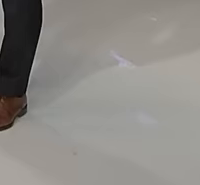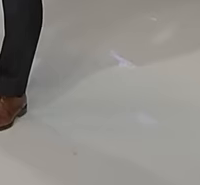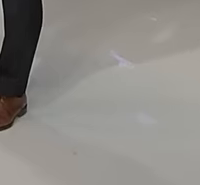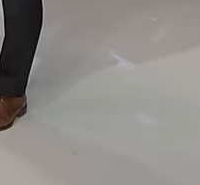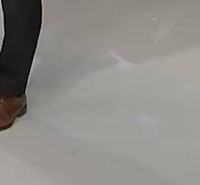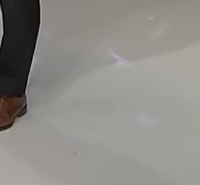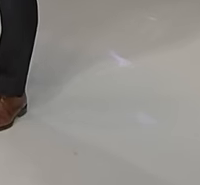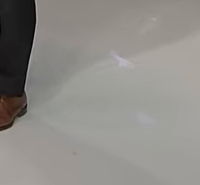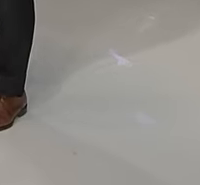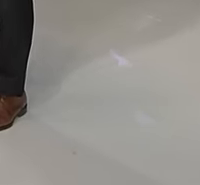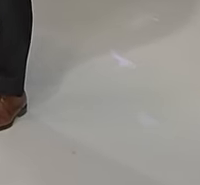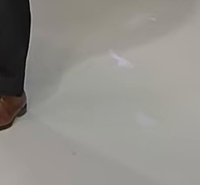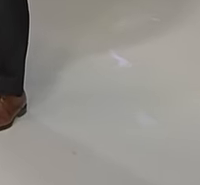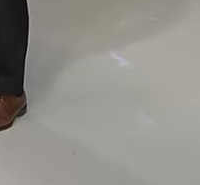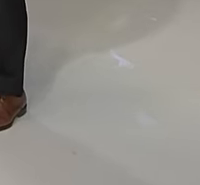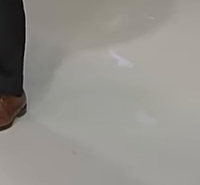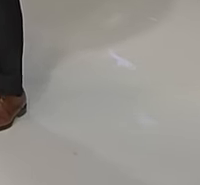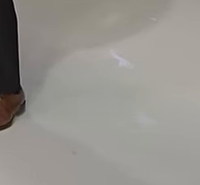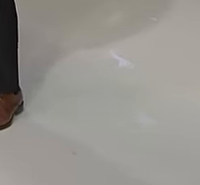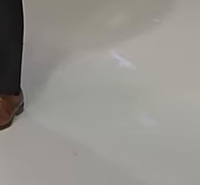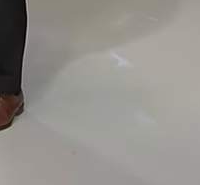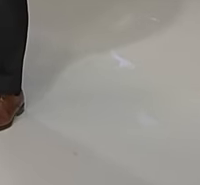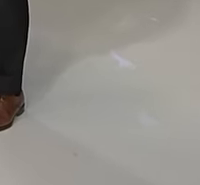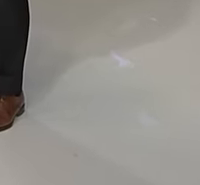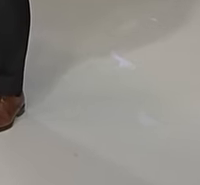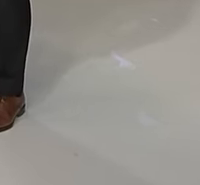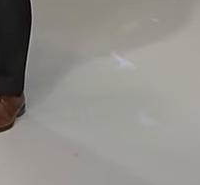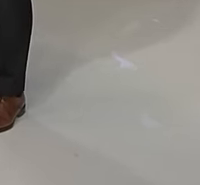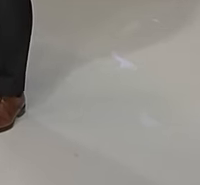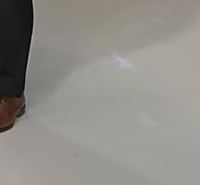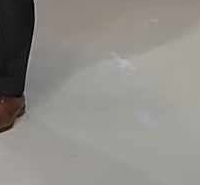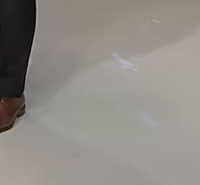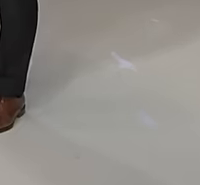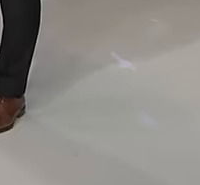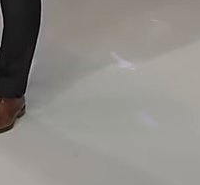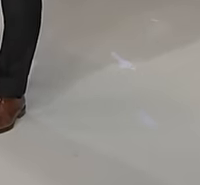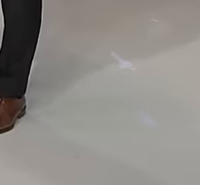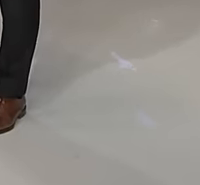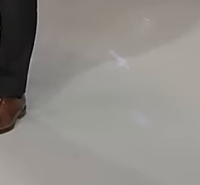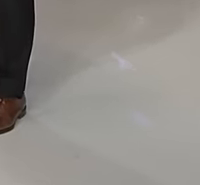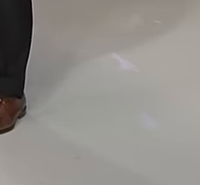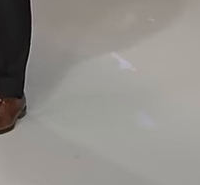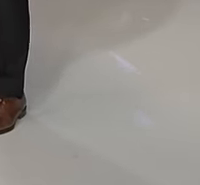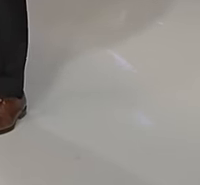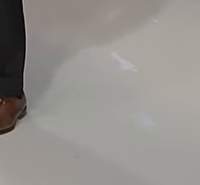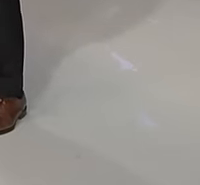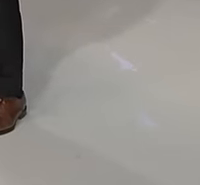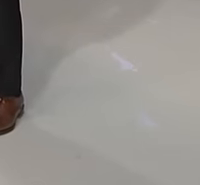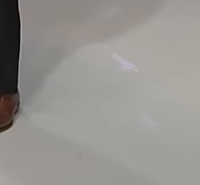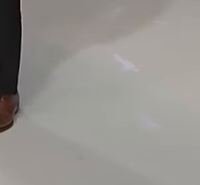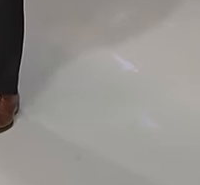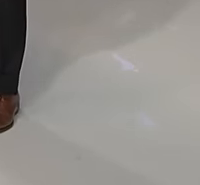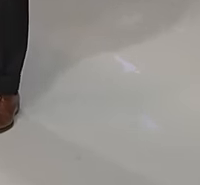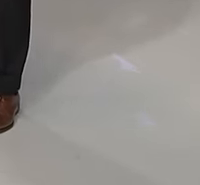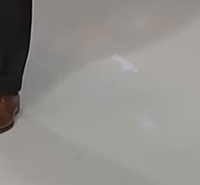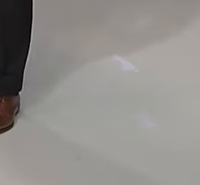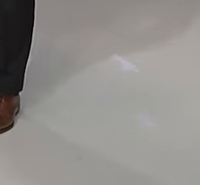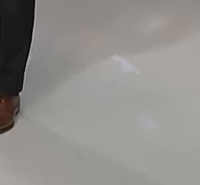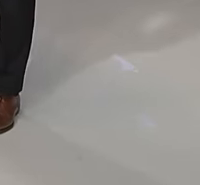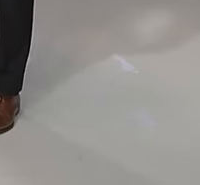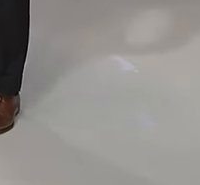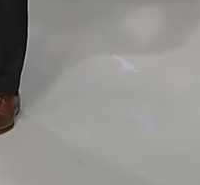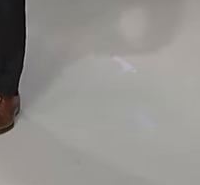Kaya ayaw ipaalam yung may-ari. Ay, hindi. Protected. May protection. Ang galing niya. Ang galing niya.